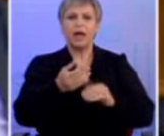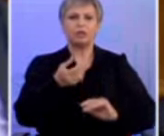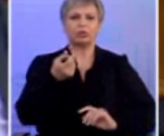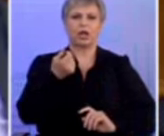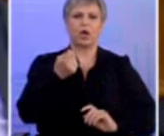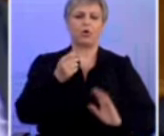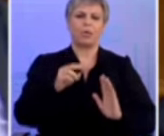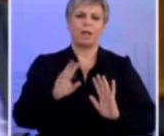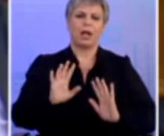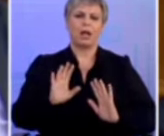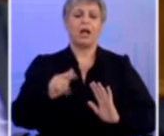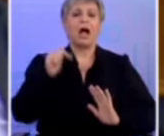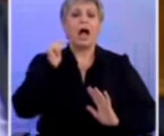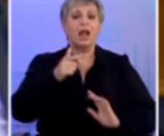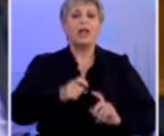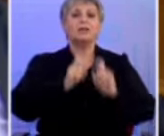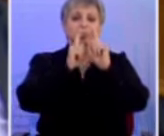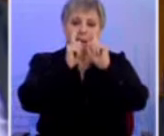εφαρμόσω. Αυτή είναι η διαφορά μας ίσως.